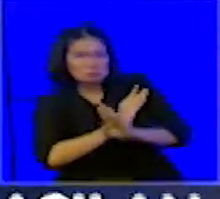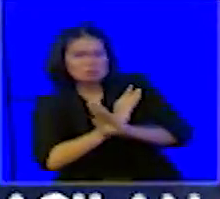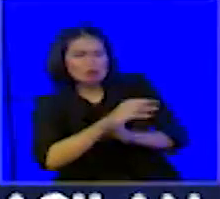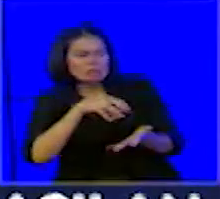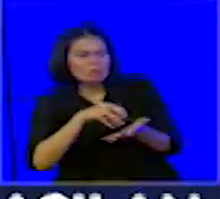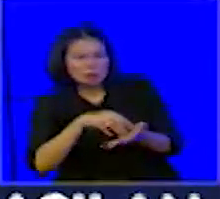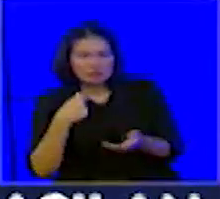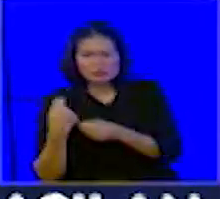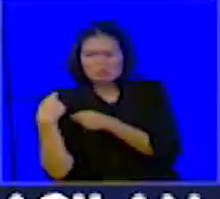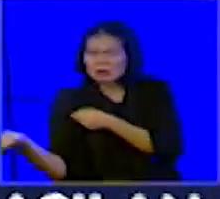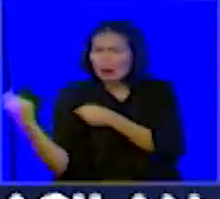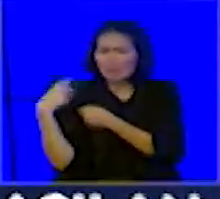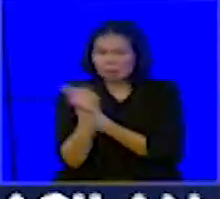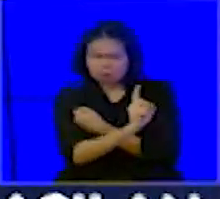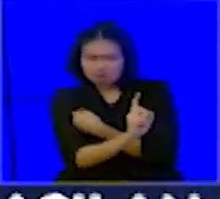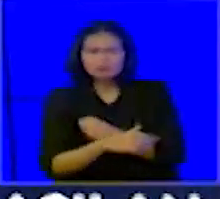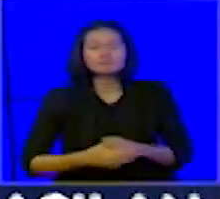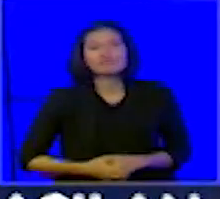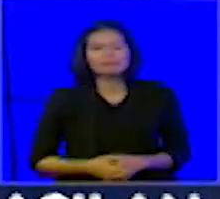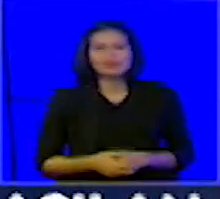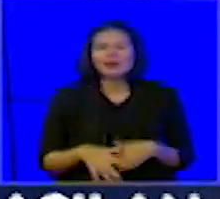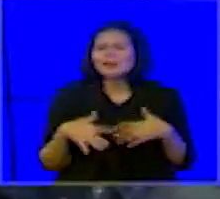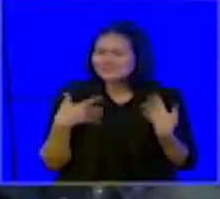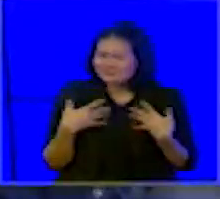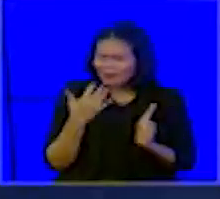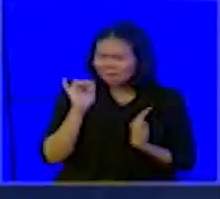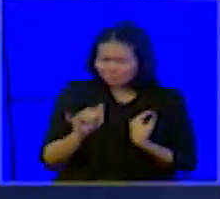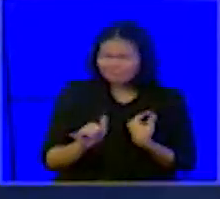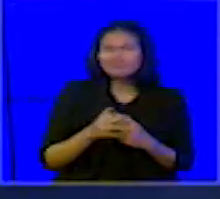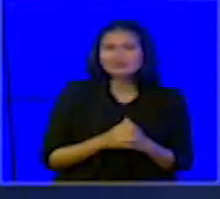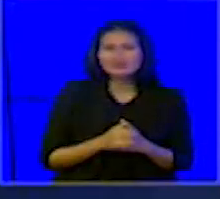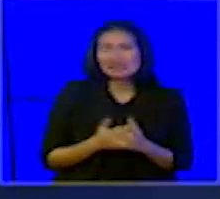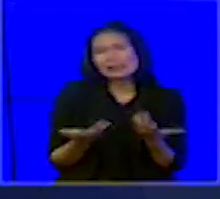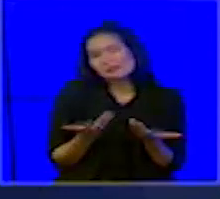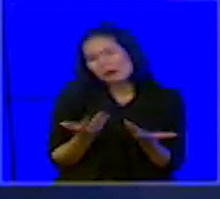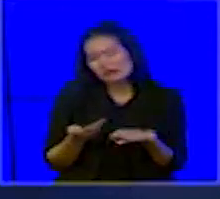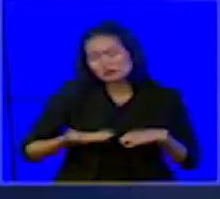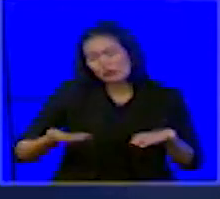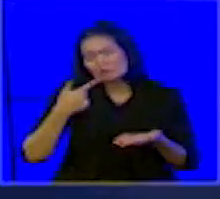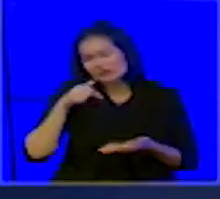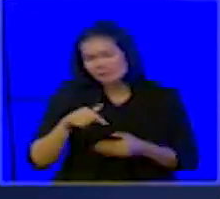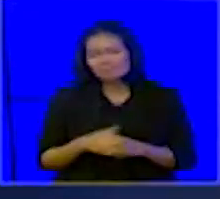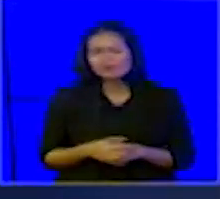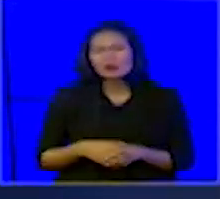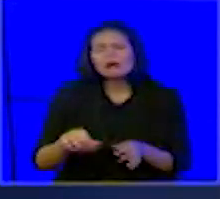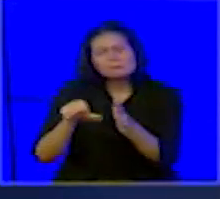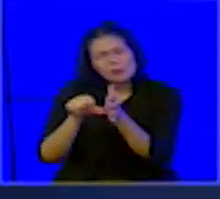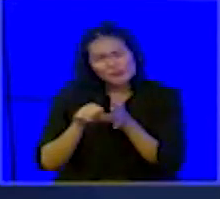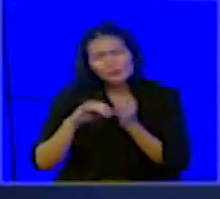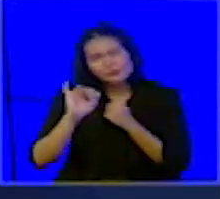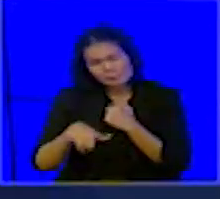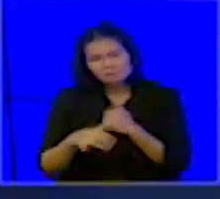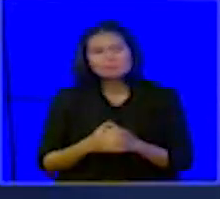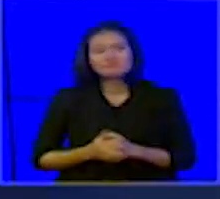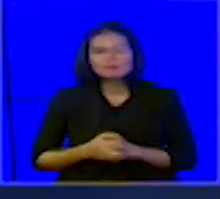tinggal mereka. Ya senang gitu dah. Gimana lagi? Terasa terbantu, Pak, ya? Iya.